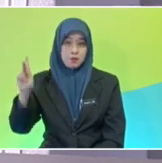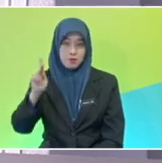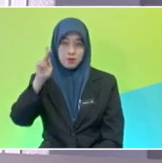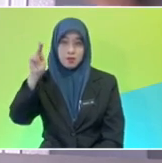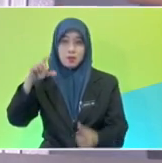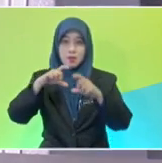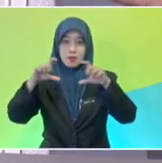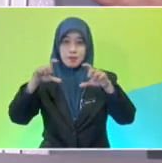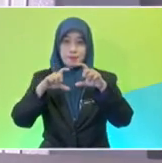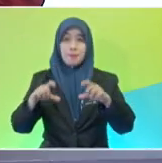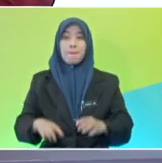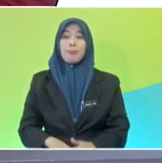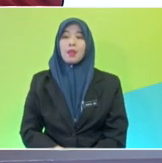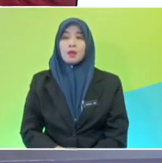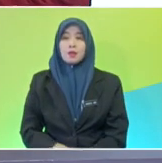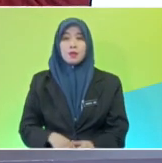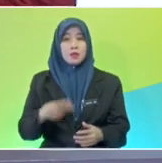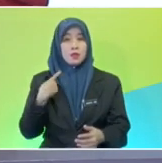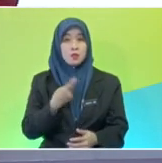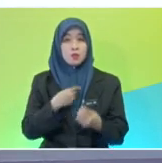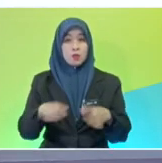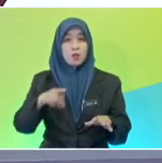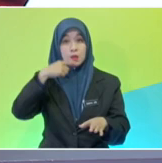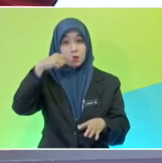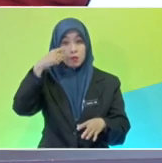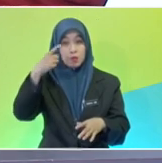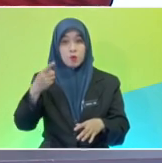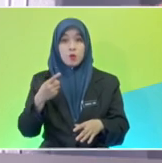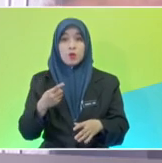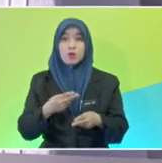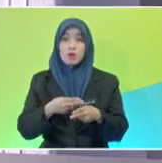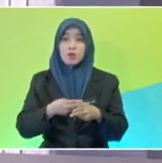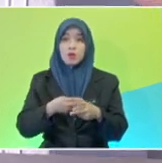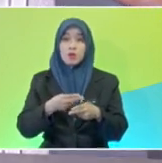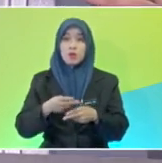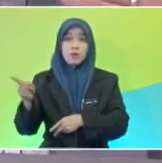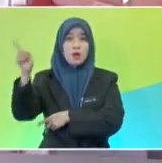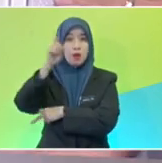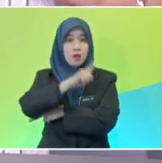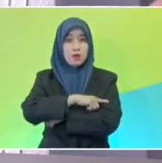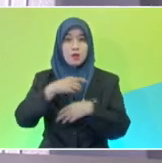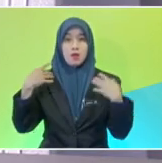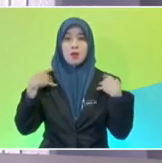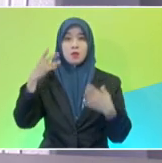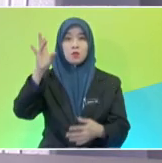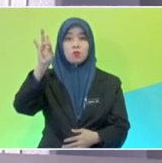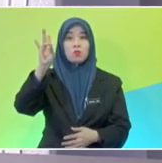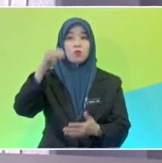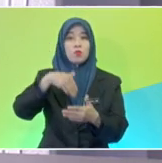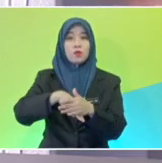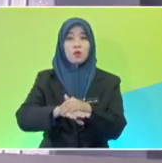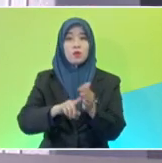Khamis. Jadi kita dah sebutkan nama-nama hari. Inilah dia 7 nama-nama hari dalam seminggu. Betul.